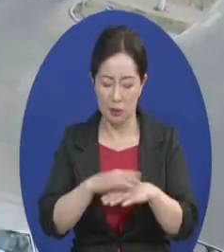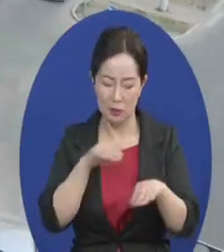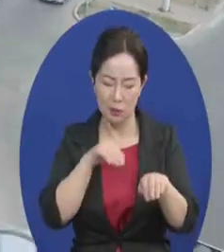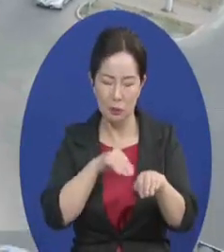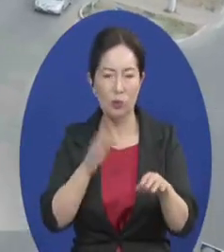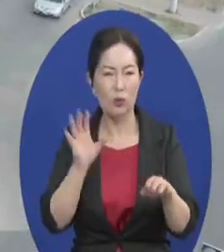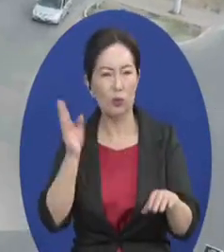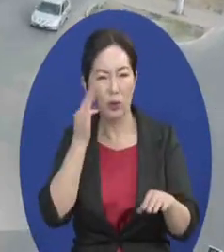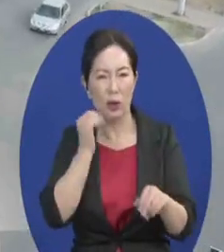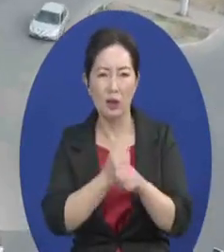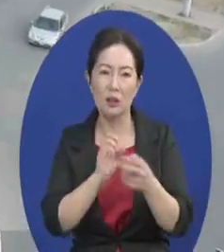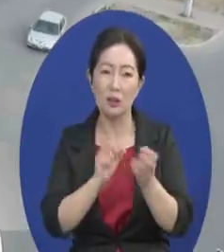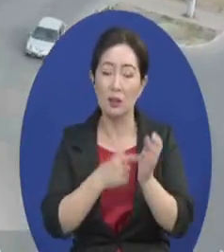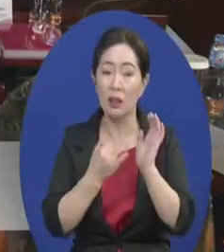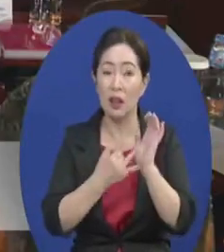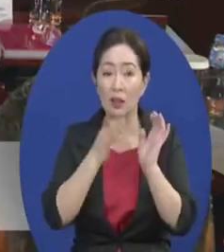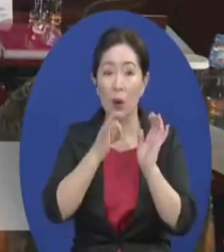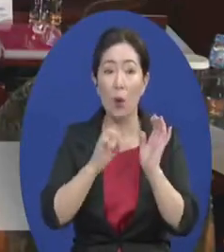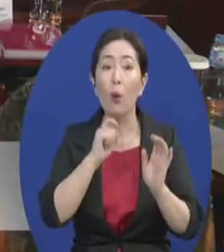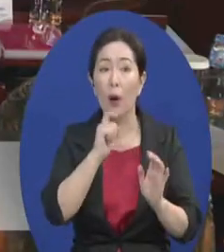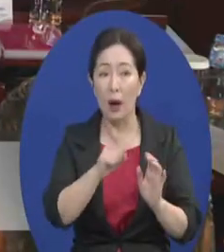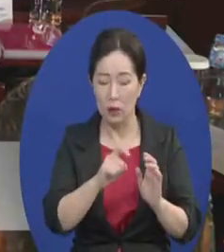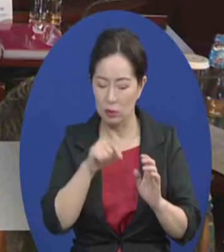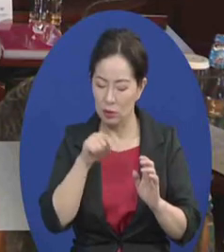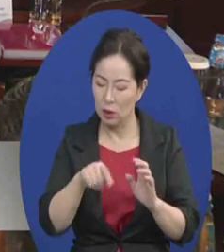дорвитой арга хэмжээ авах хэрэгтэй байна гэсэн хариулт өгсөн байна.